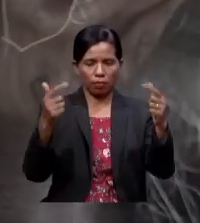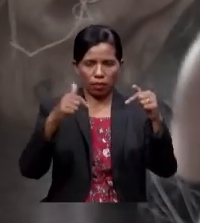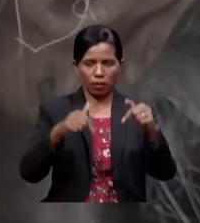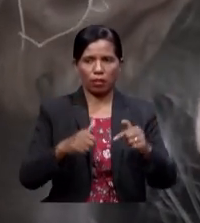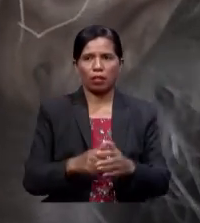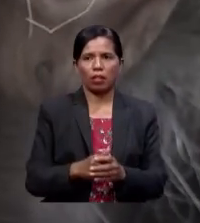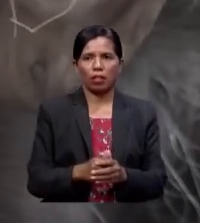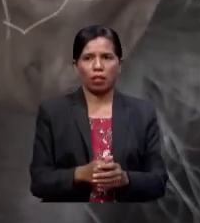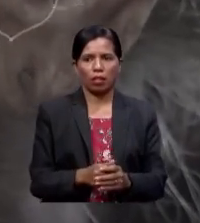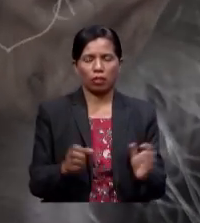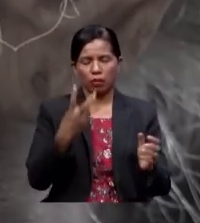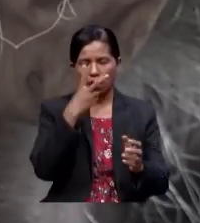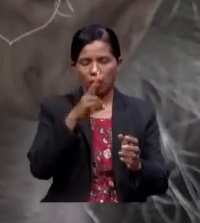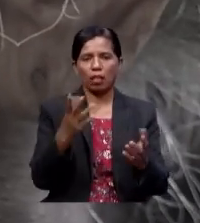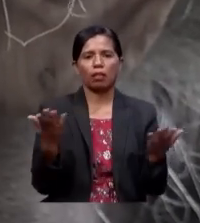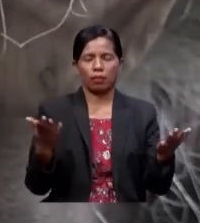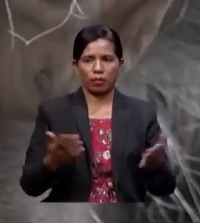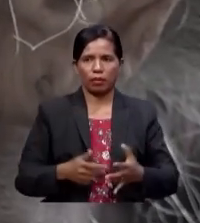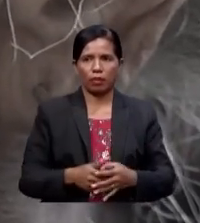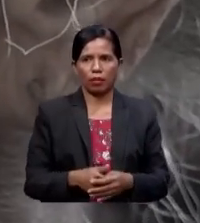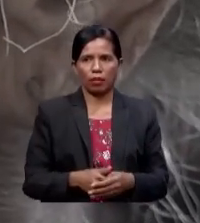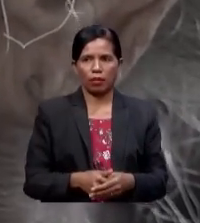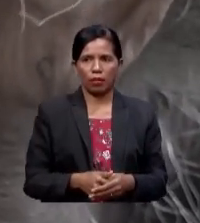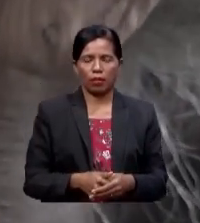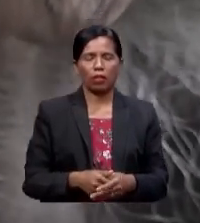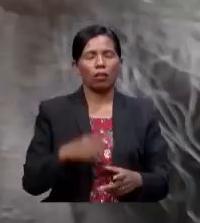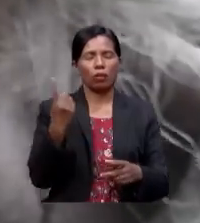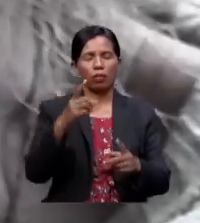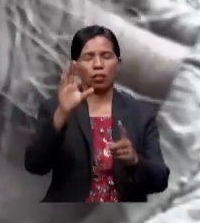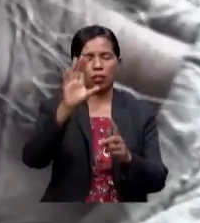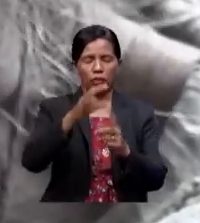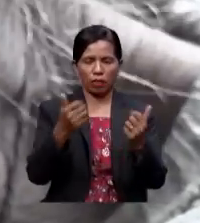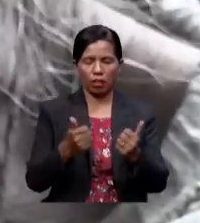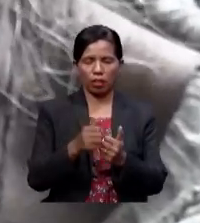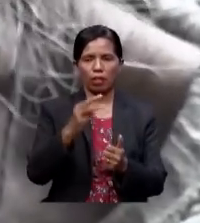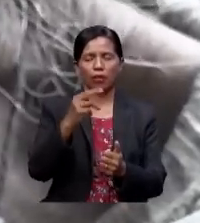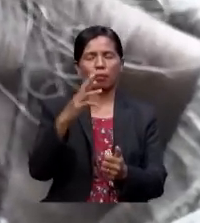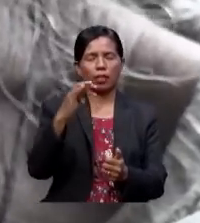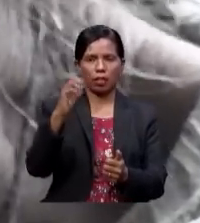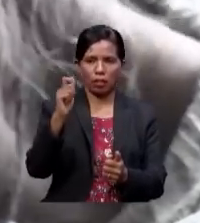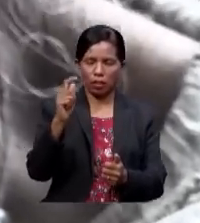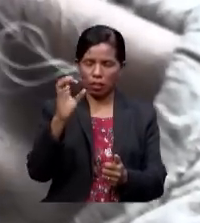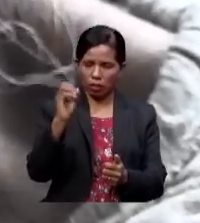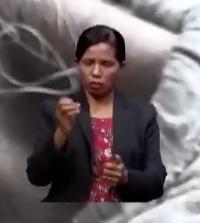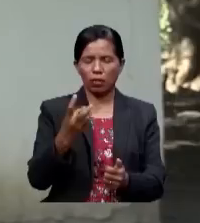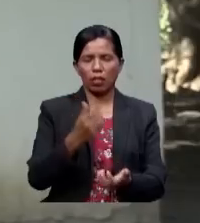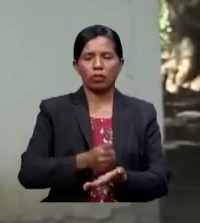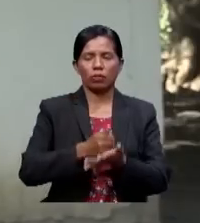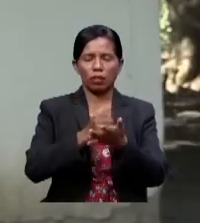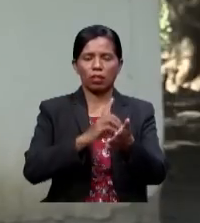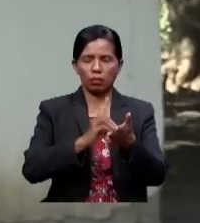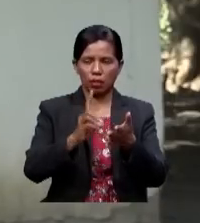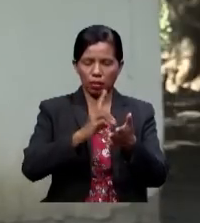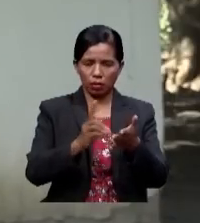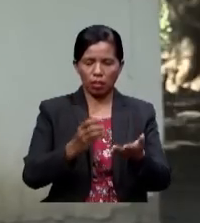nungkamai sa wor dapat hari ini hari ini be. Tam so sifale maritu nee de. Sama karenia. Nee nia mak suman mai,